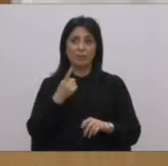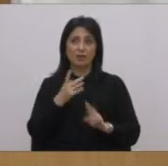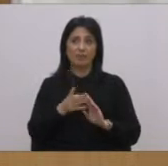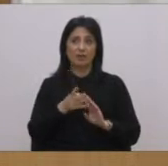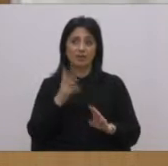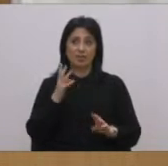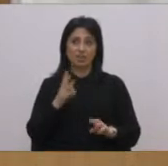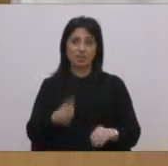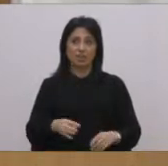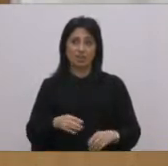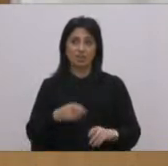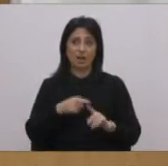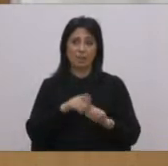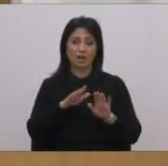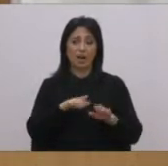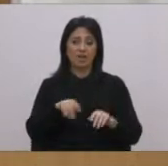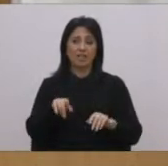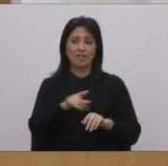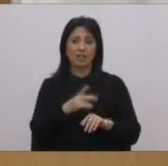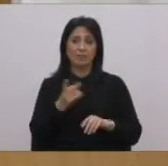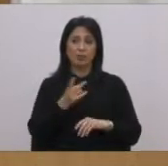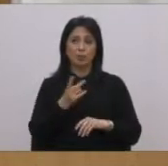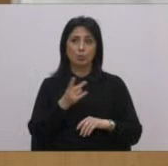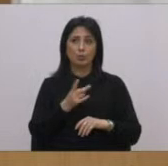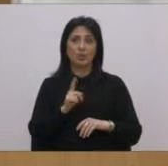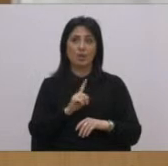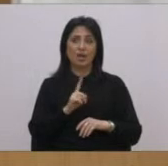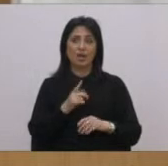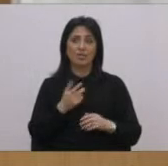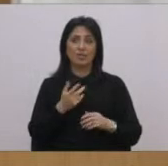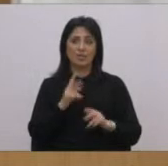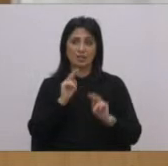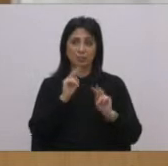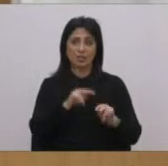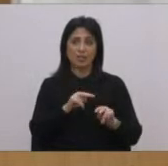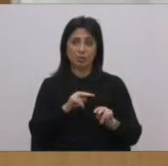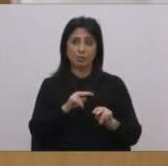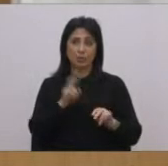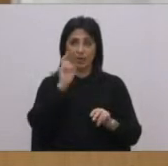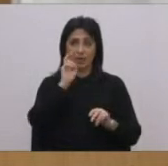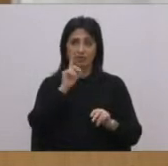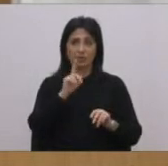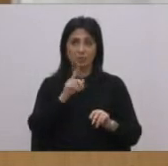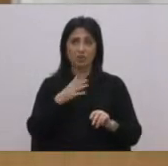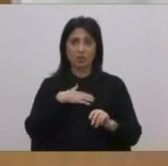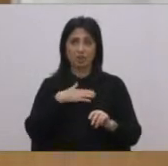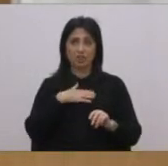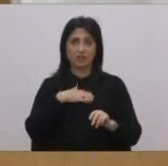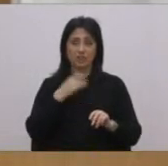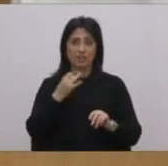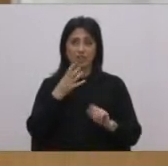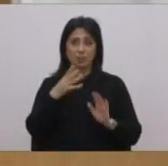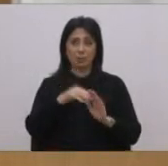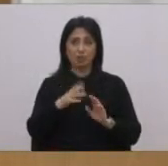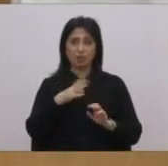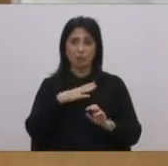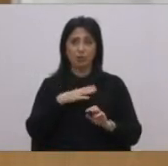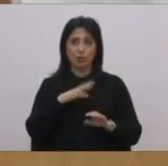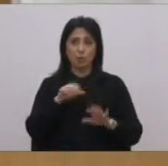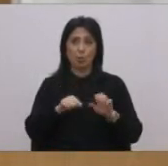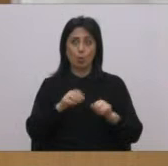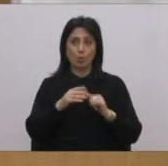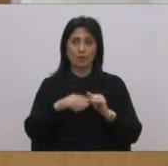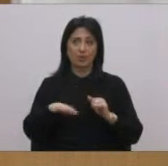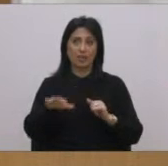rikshi, amadgileps unda ragasnat mikhedos, kho, khelisupleba, amtros chven interesshi unda igos.